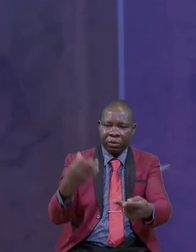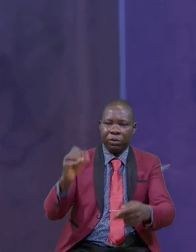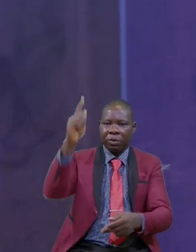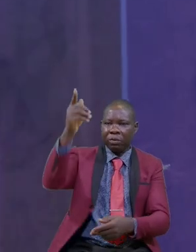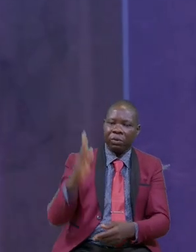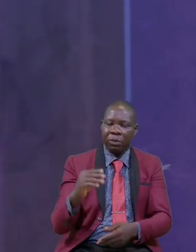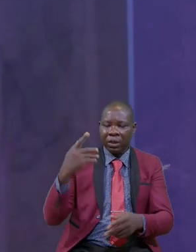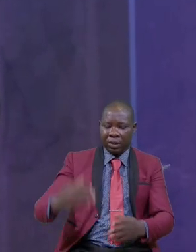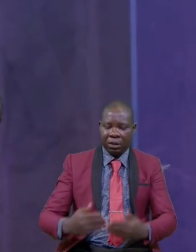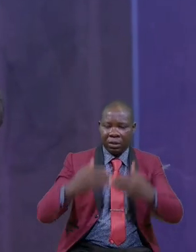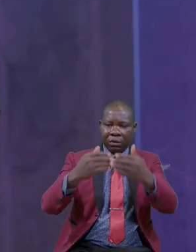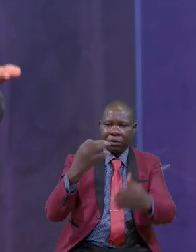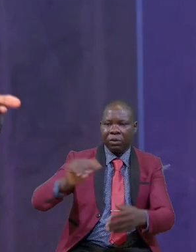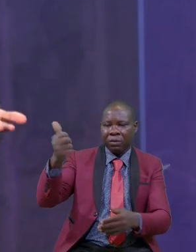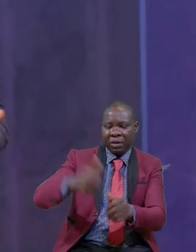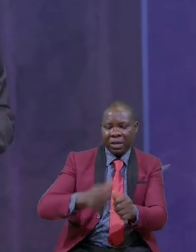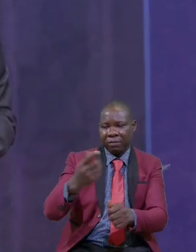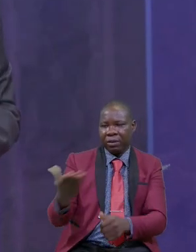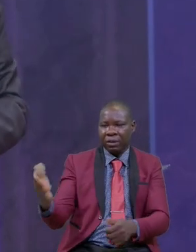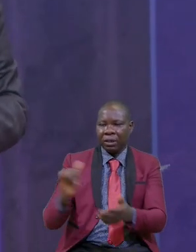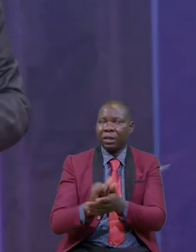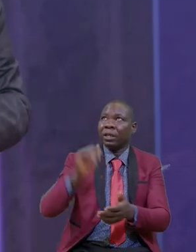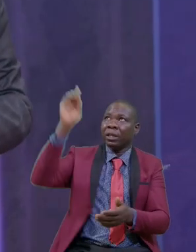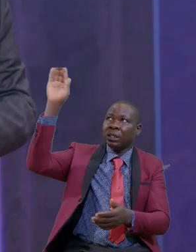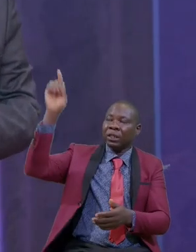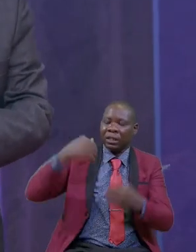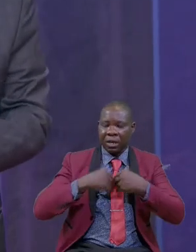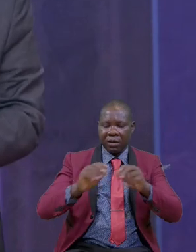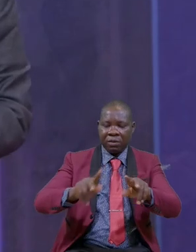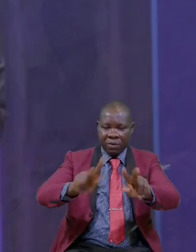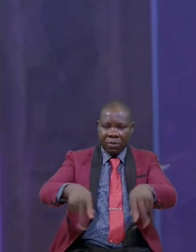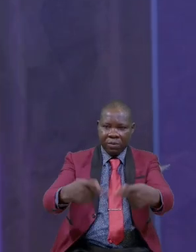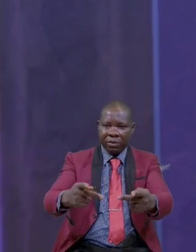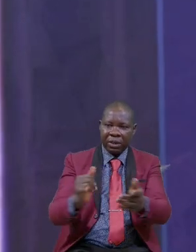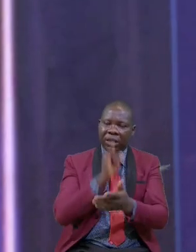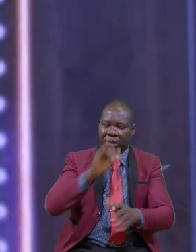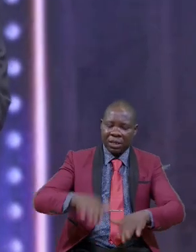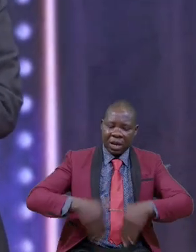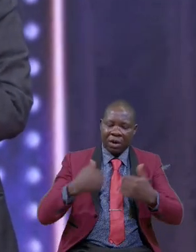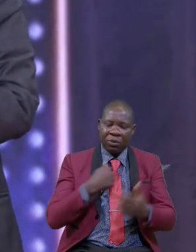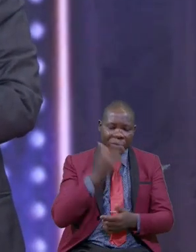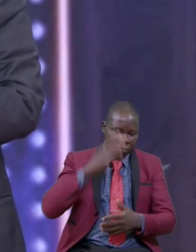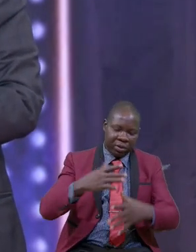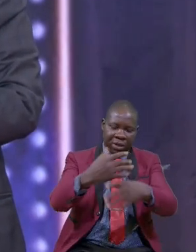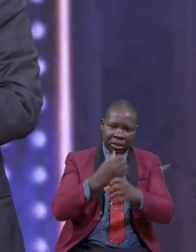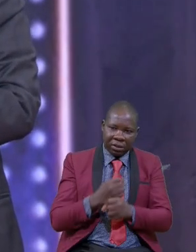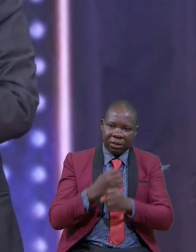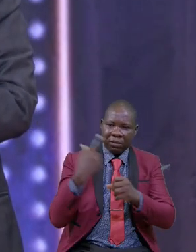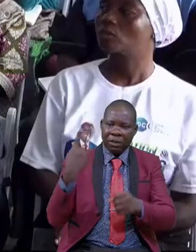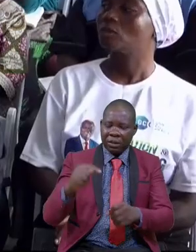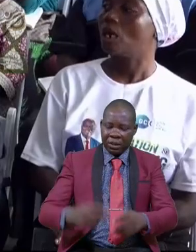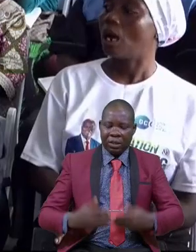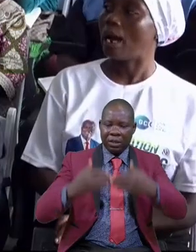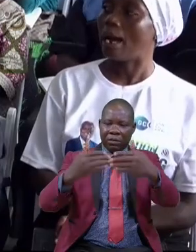everything he has provided, tout ce qu'il a pourvu. That's how we're going to receive comme ça the nous extension. It l'étendue. Is yours in et Jesus' c'est pour